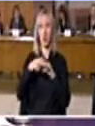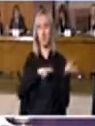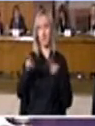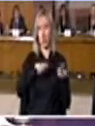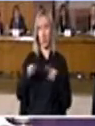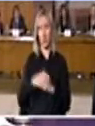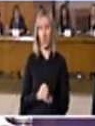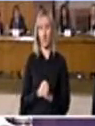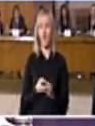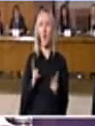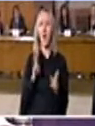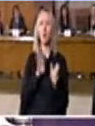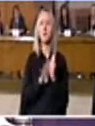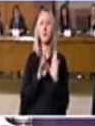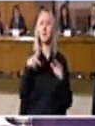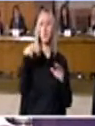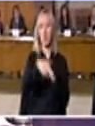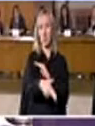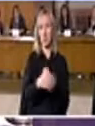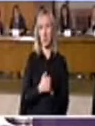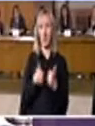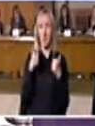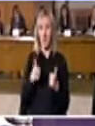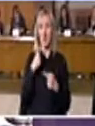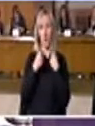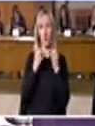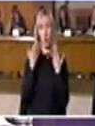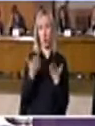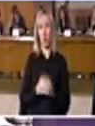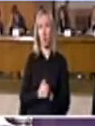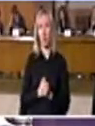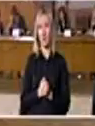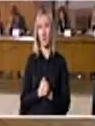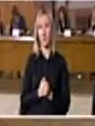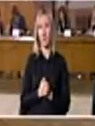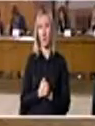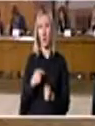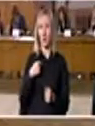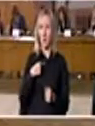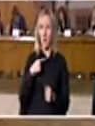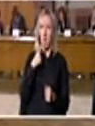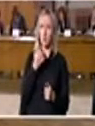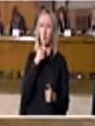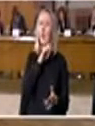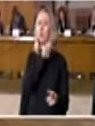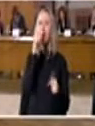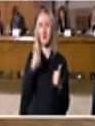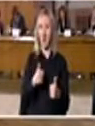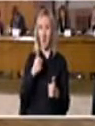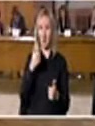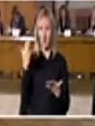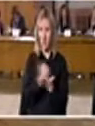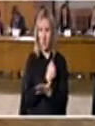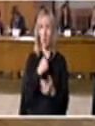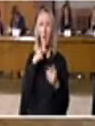se diskriminaciji može stati na put? Danas smo ovde da o tome govorimo, da se osvrnemo na ono što je postignuto, da ukažemo